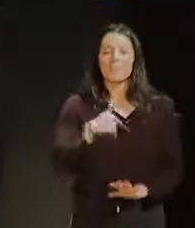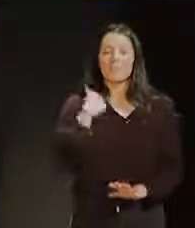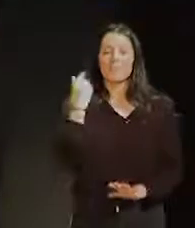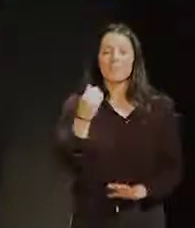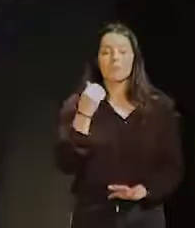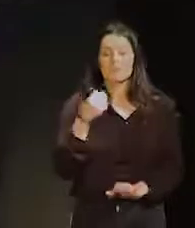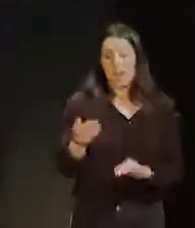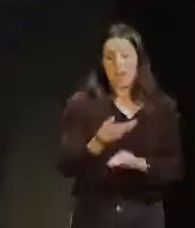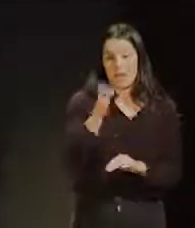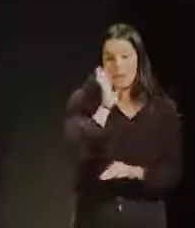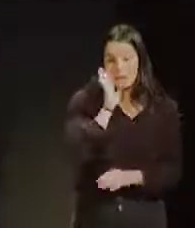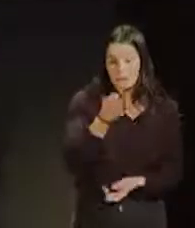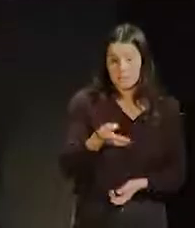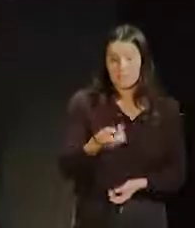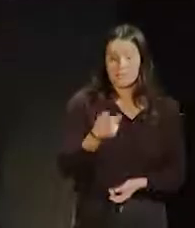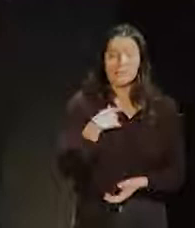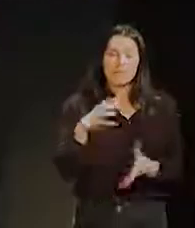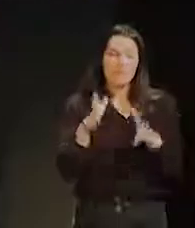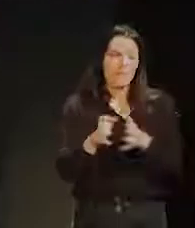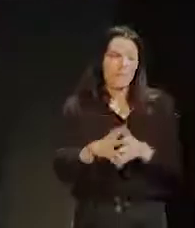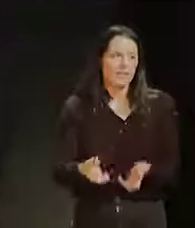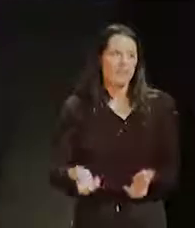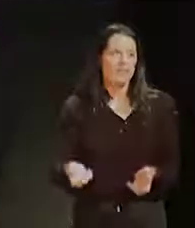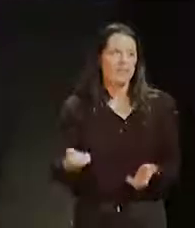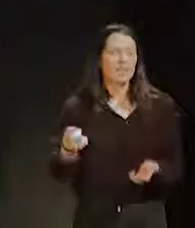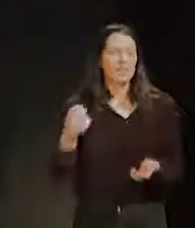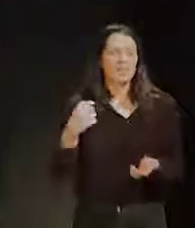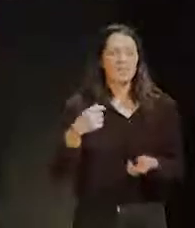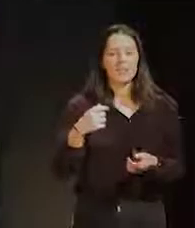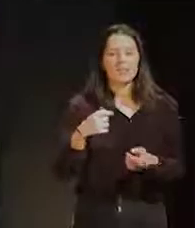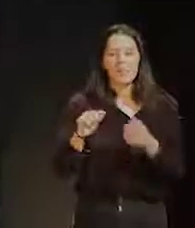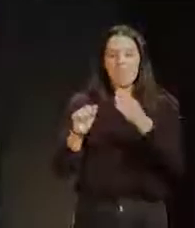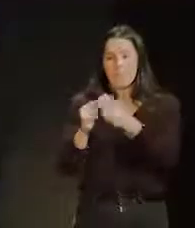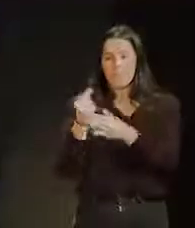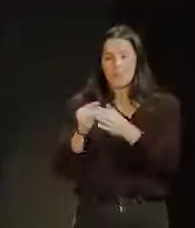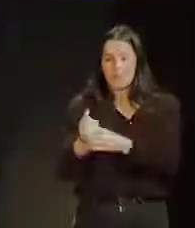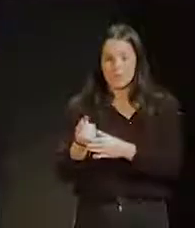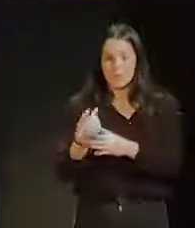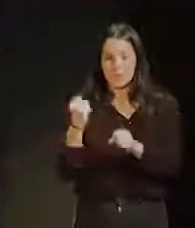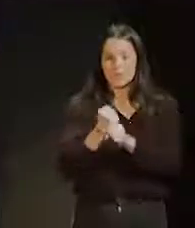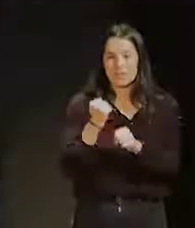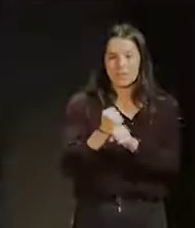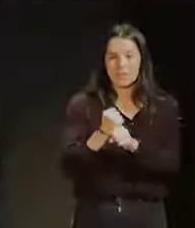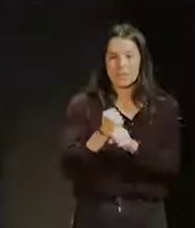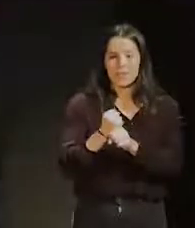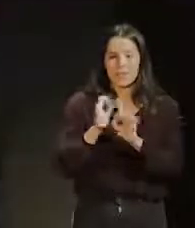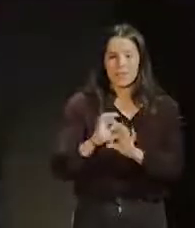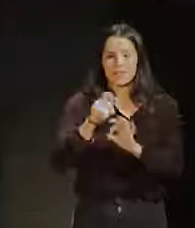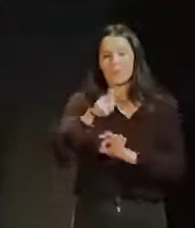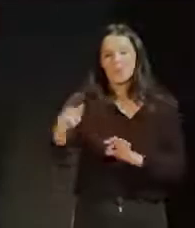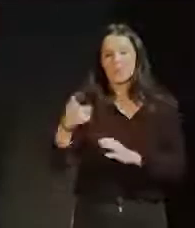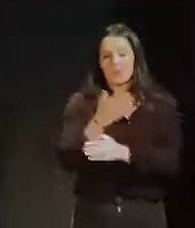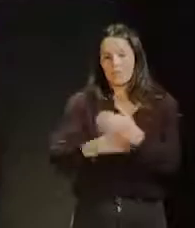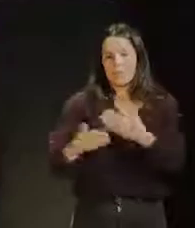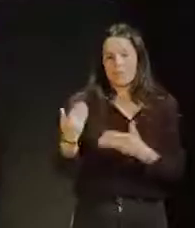dicevamo antes, io non tenevo il deseo di lavorare con produttori che lavorano con persone con discapacità, che